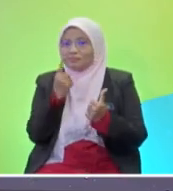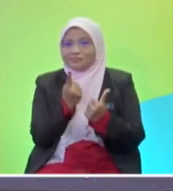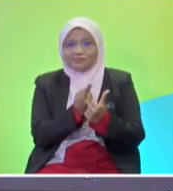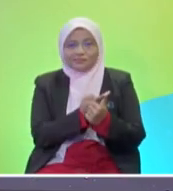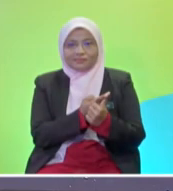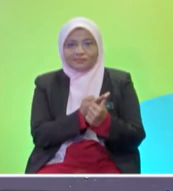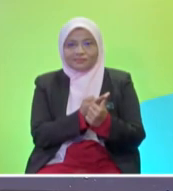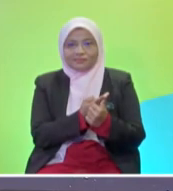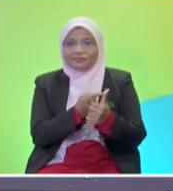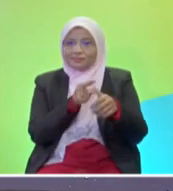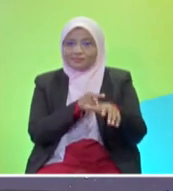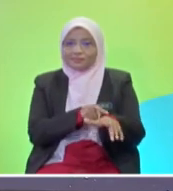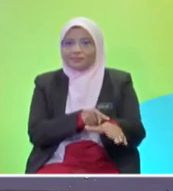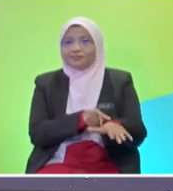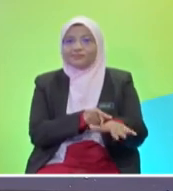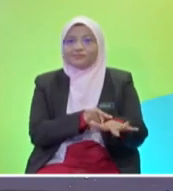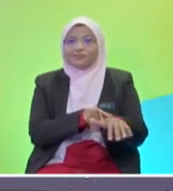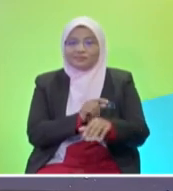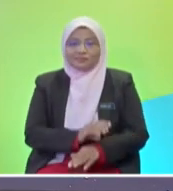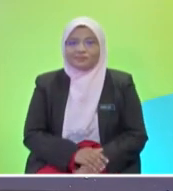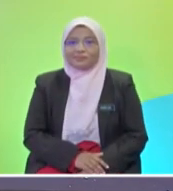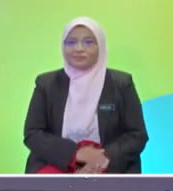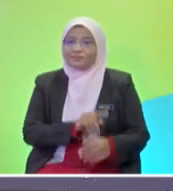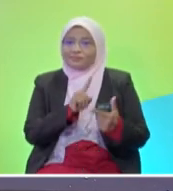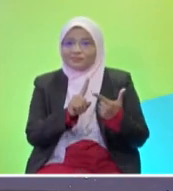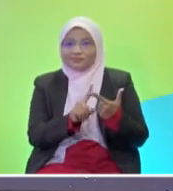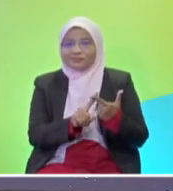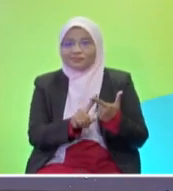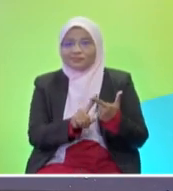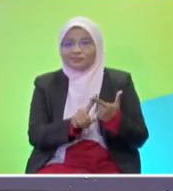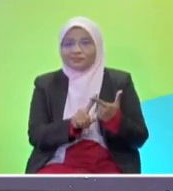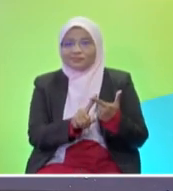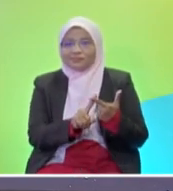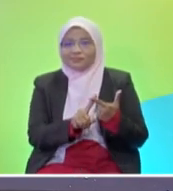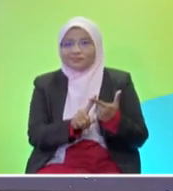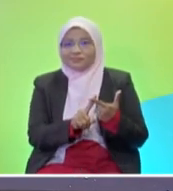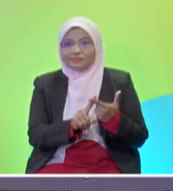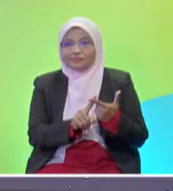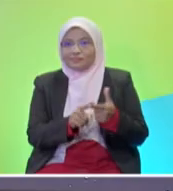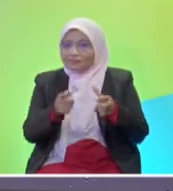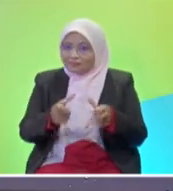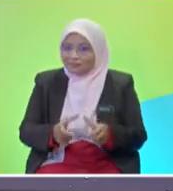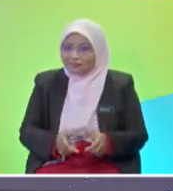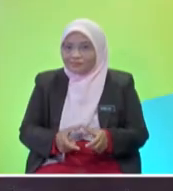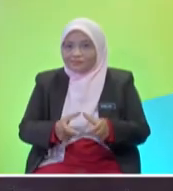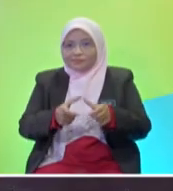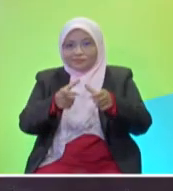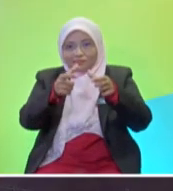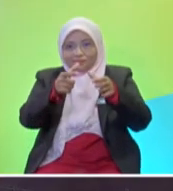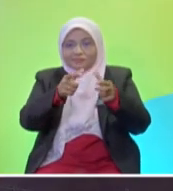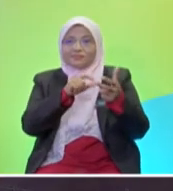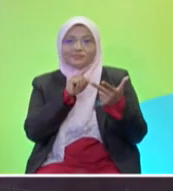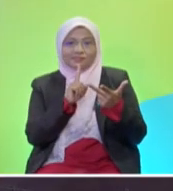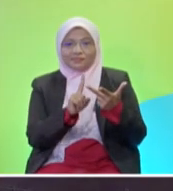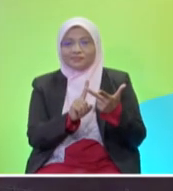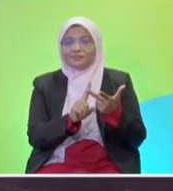pertama ialah daun. Okey, betul. Hmm. Yang kedua? Yang kedua ialah batang. Pandai. Hmm. Yang